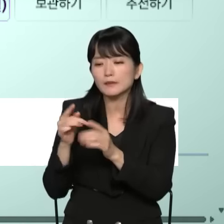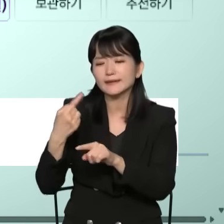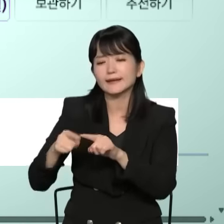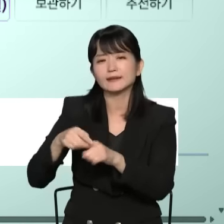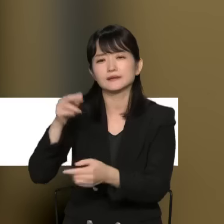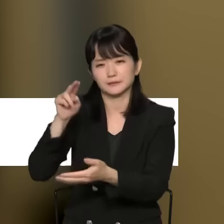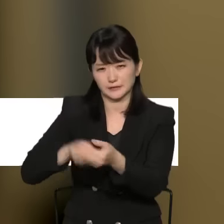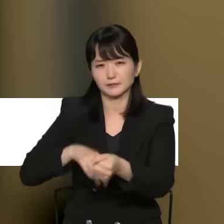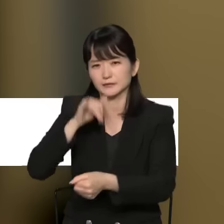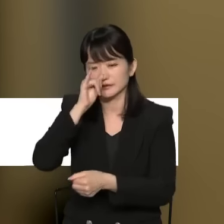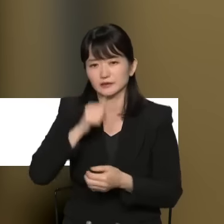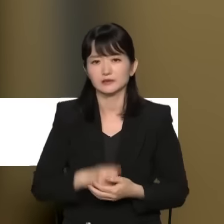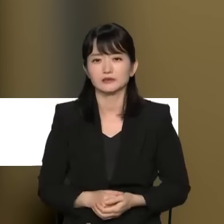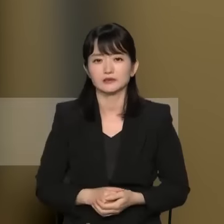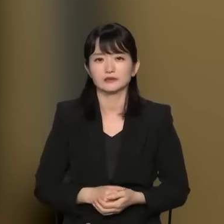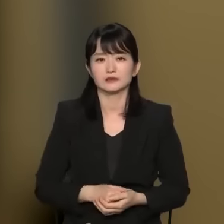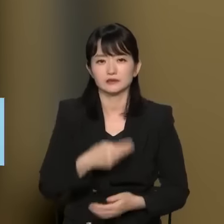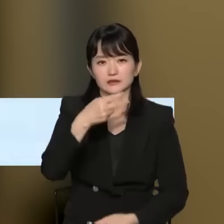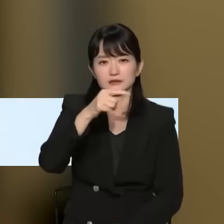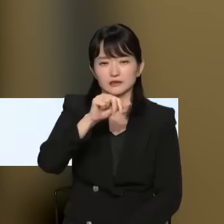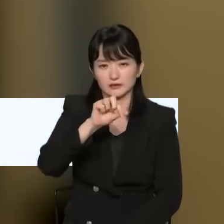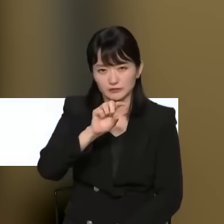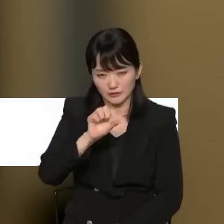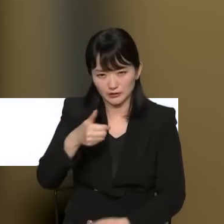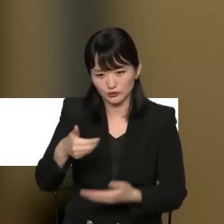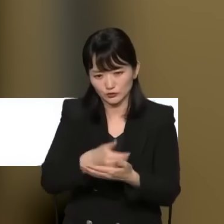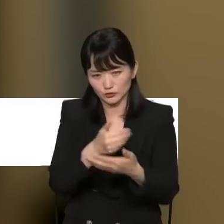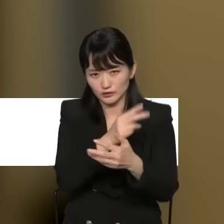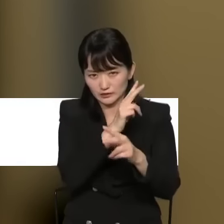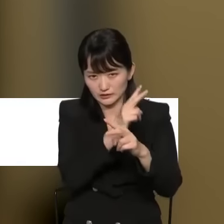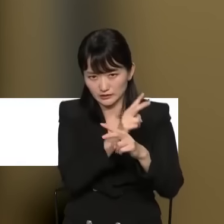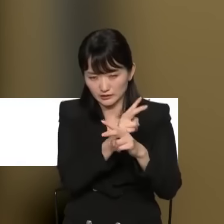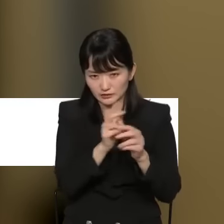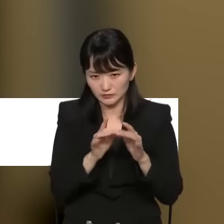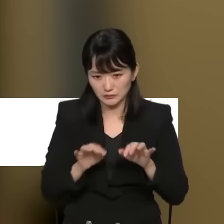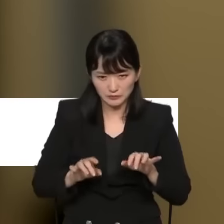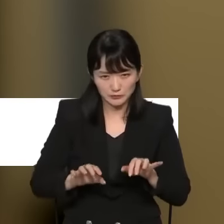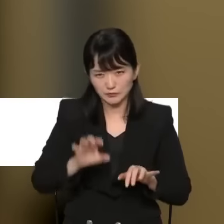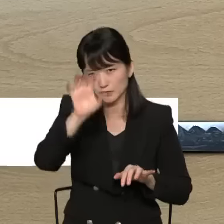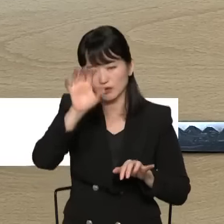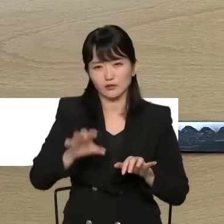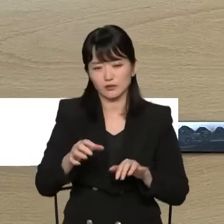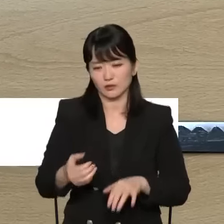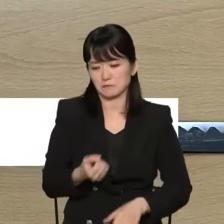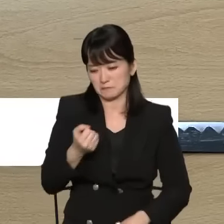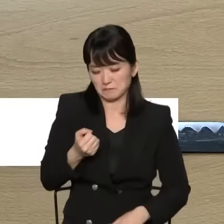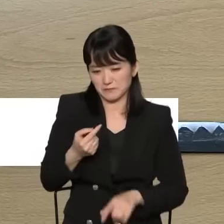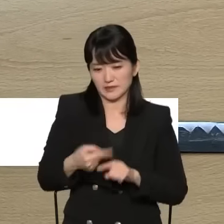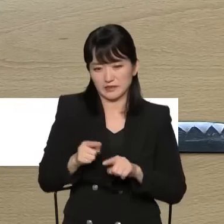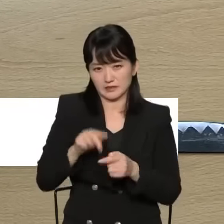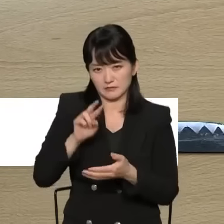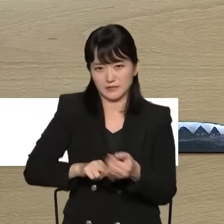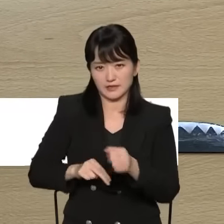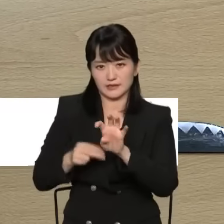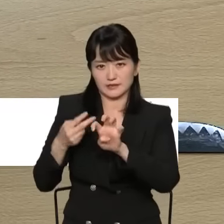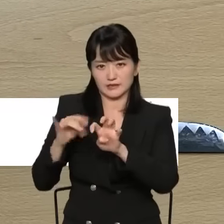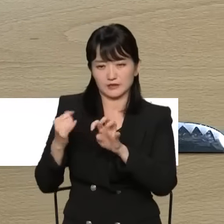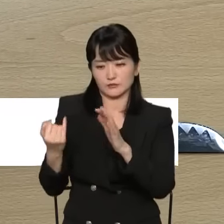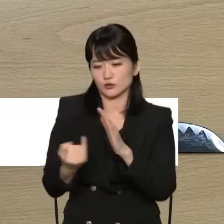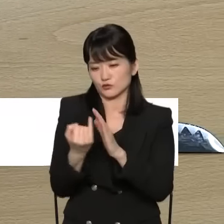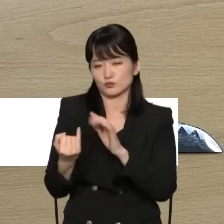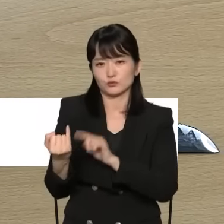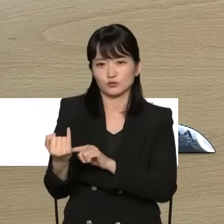판매해왔습니다. 당근마켓, 중고나라 등 중고거래 플랫폼을 통해 소장용 칼을 판매해온 40대 주부